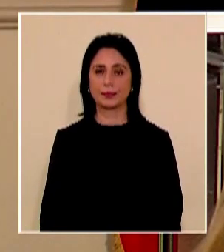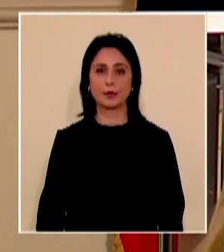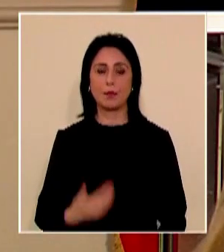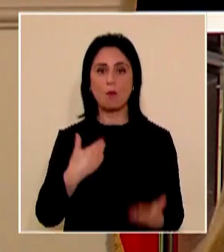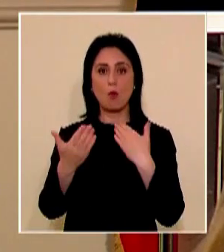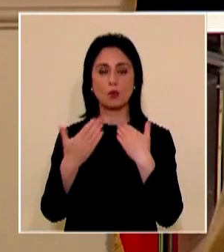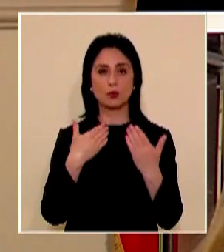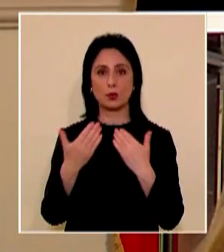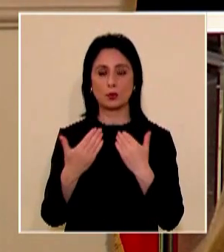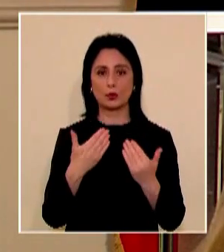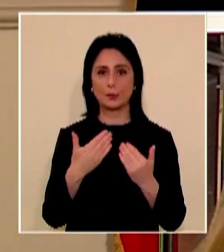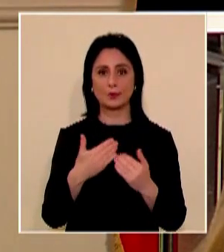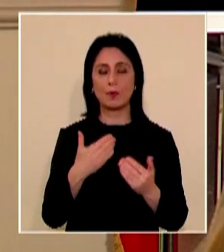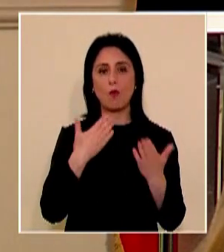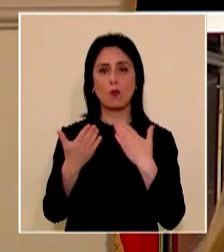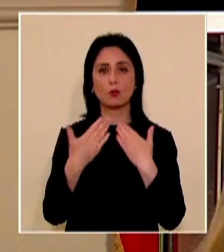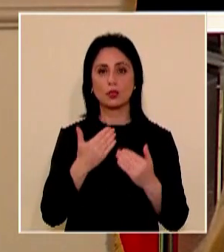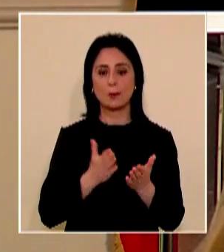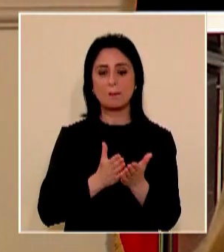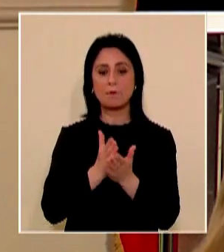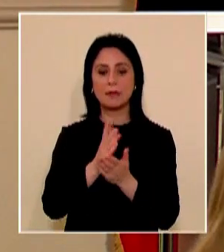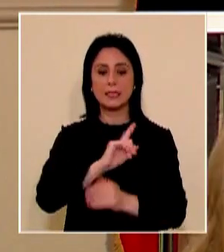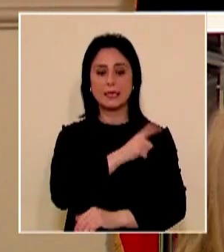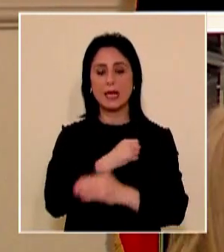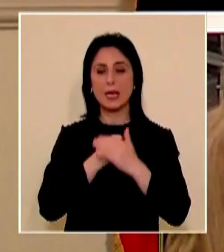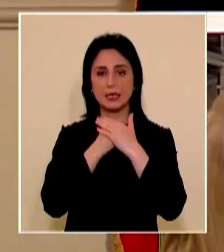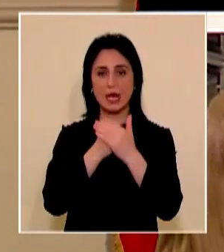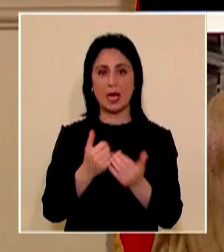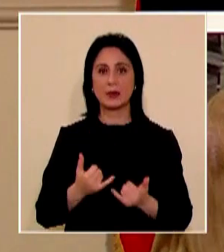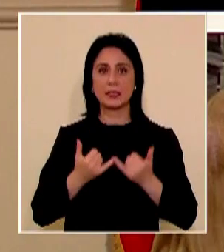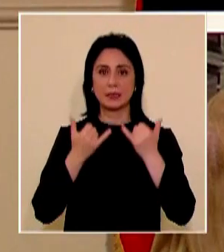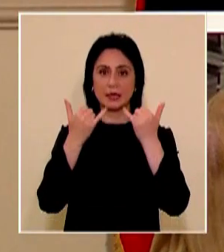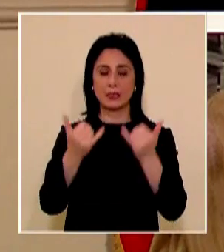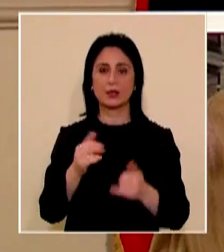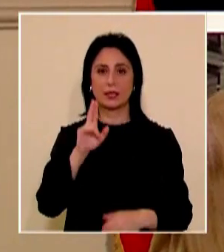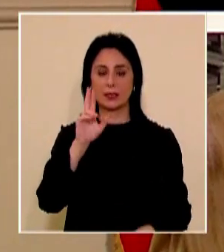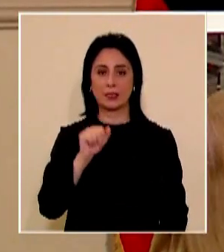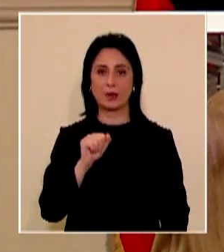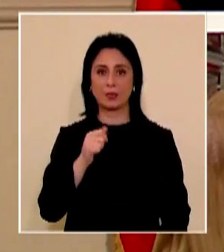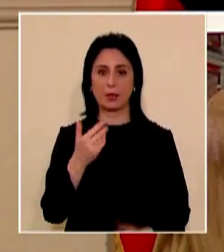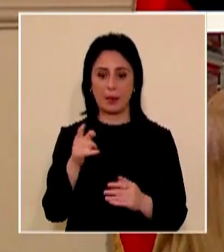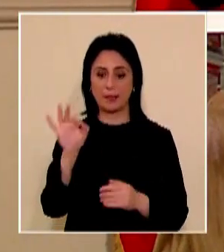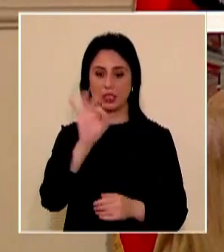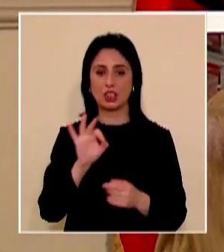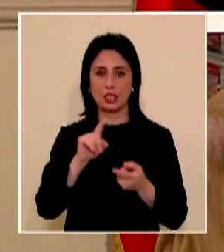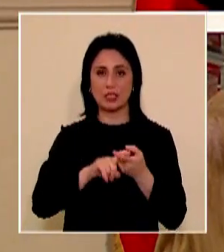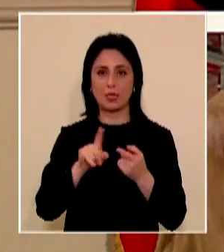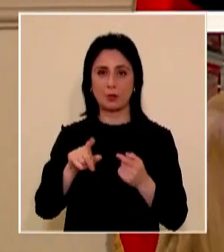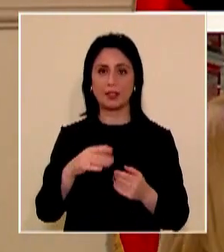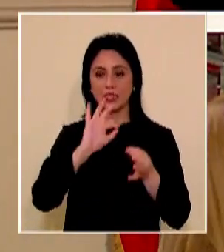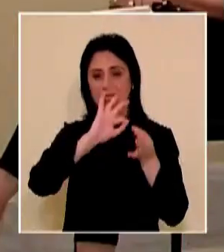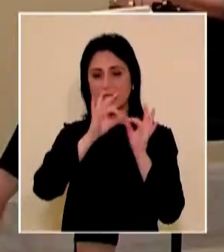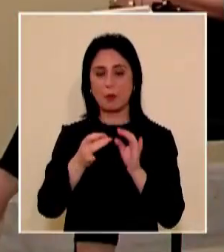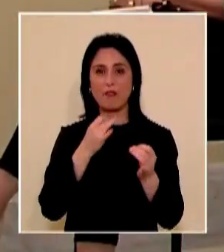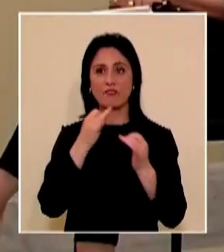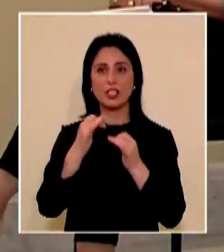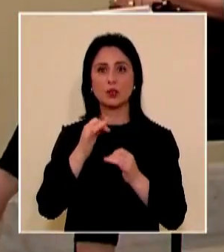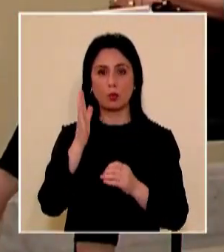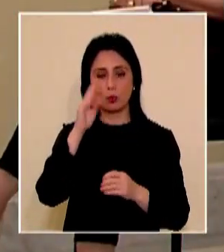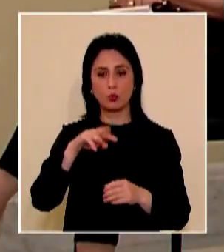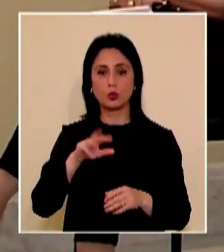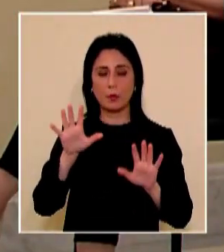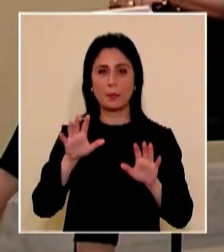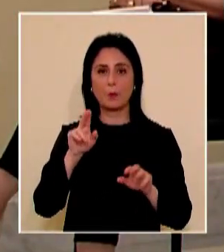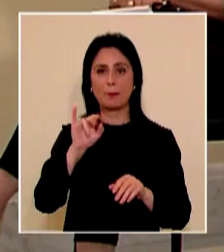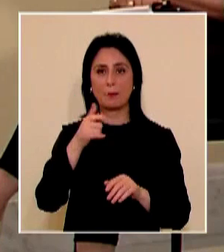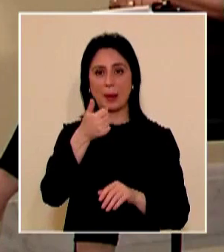Unii Europejskiej. Będę rozmawiał z prezydentami. Będę rozmawiał także z panem premierem Mateuszem Morawieckim, żeby ten postulat